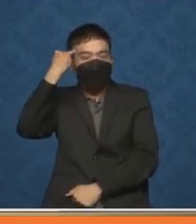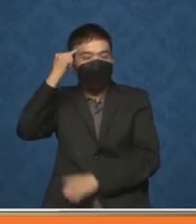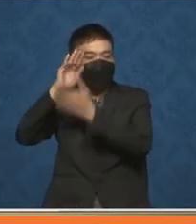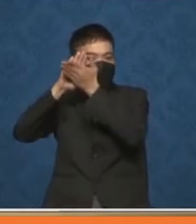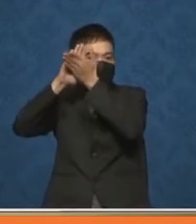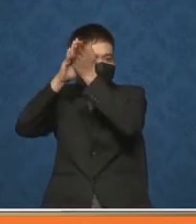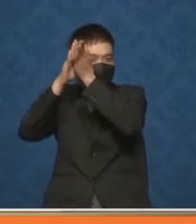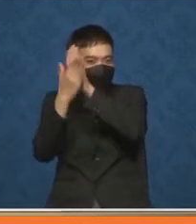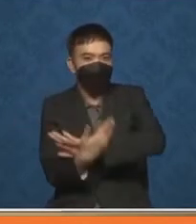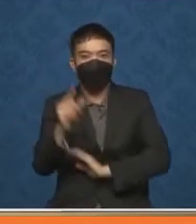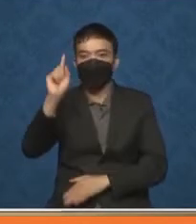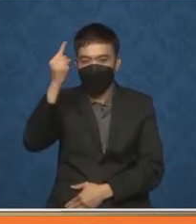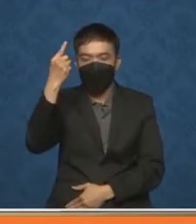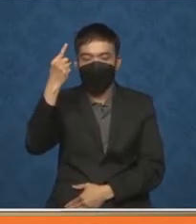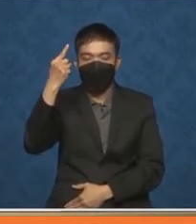พันธุกรรมแ